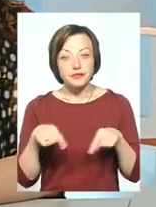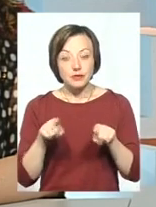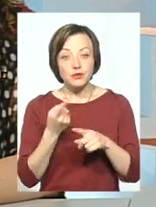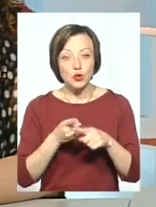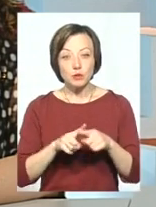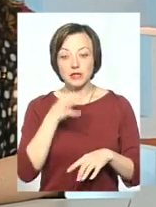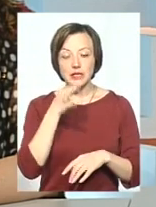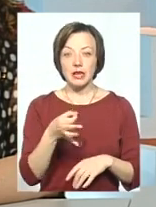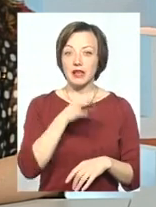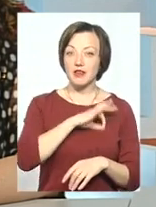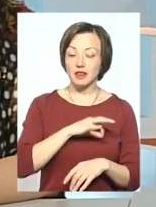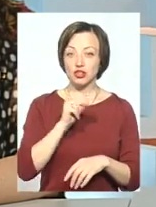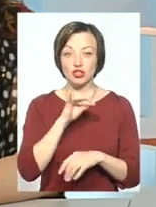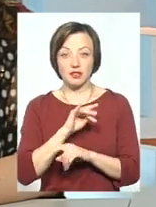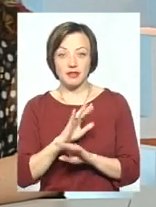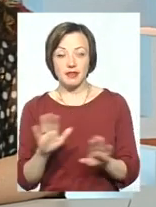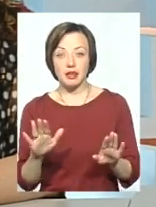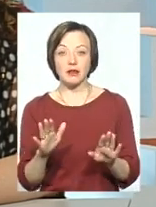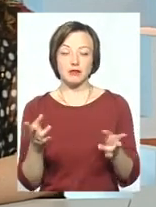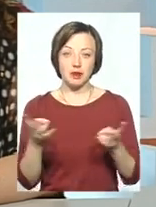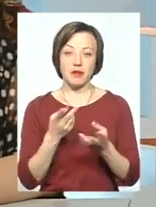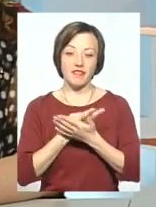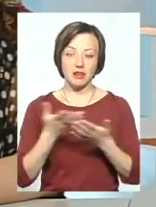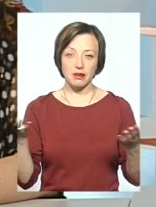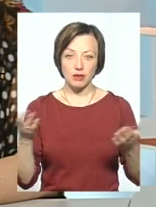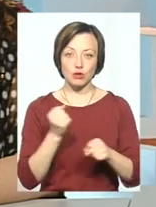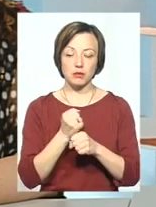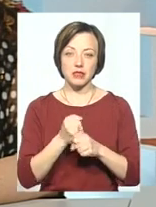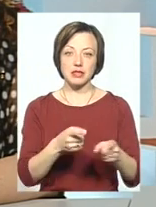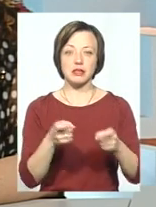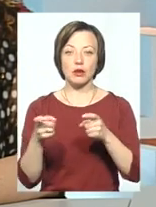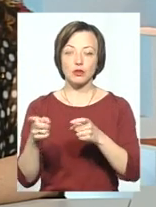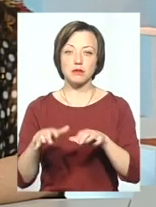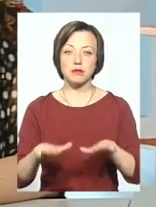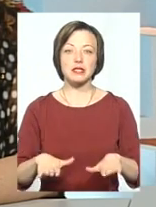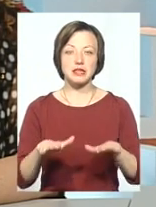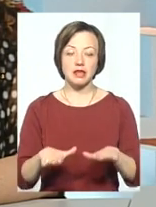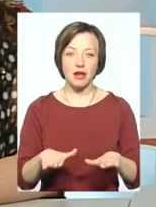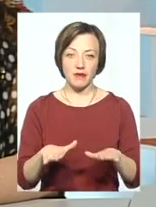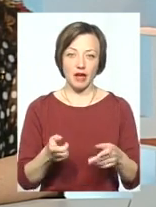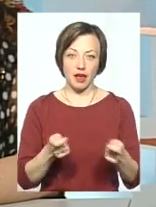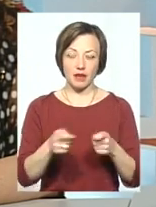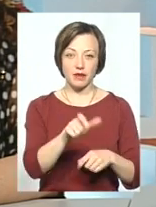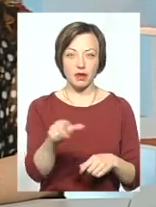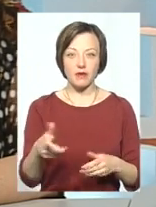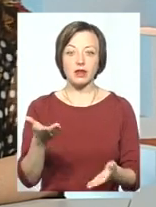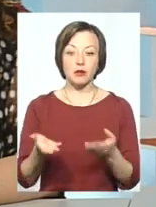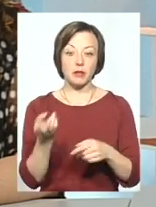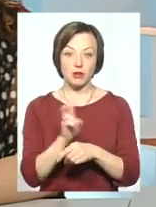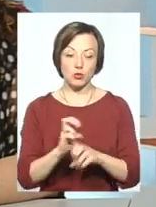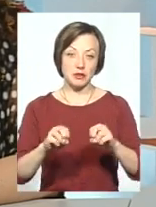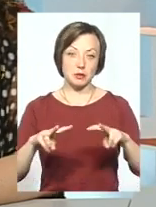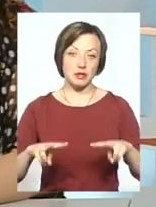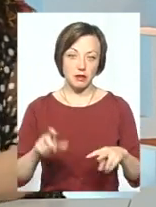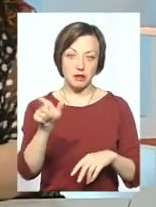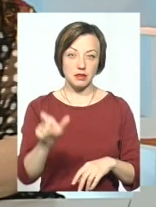ефективно, я би говорив би про відкриті конкурси, які треба робити і із залученням, звичайно, місцевих людей. Тобто, якщо, звичайно, приходить